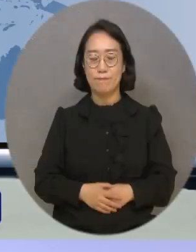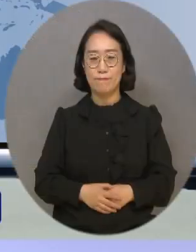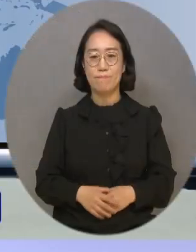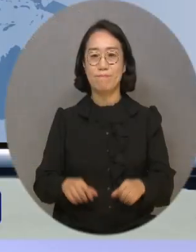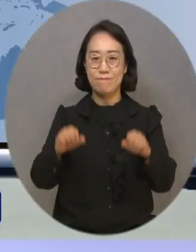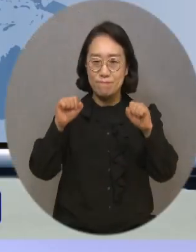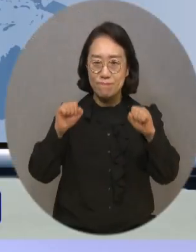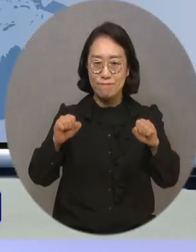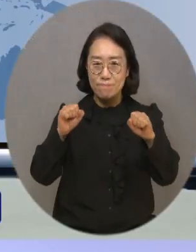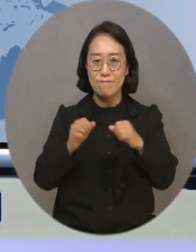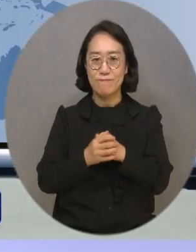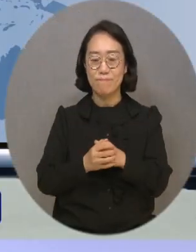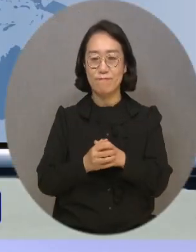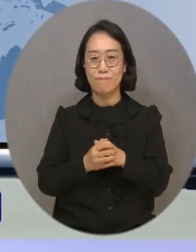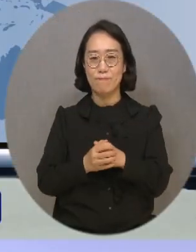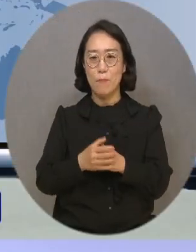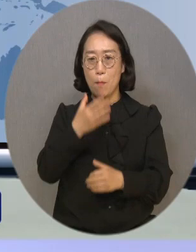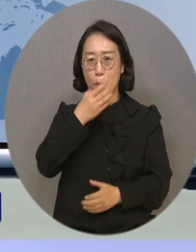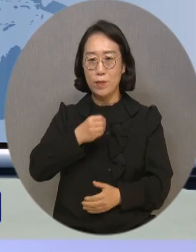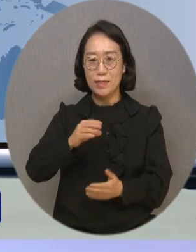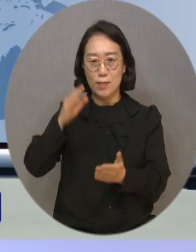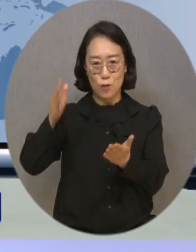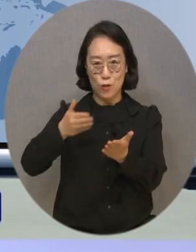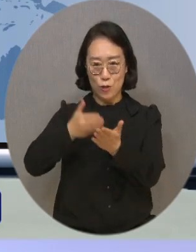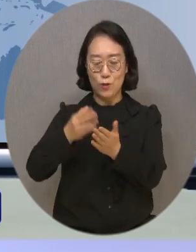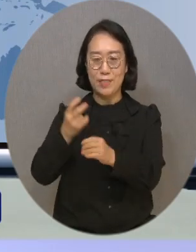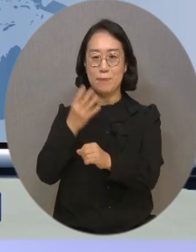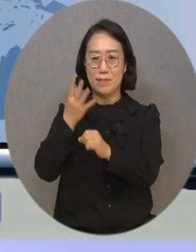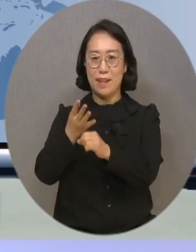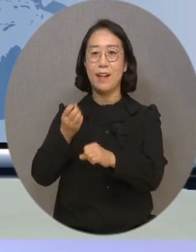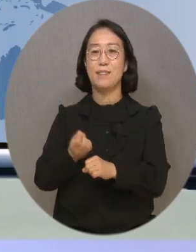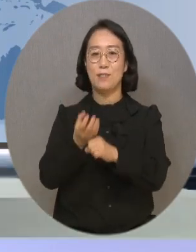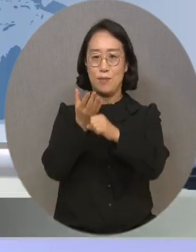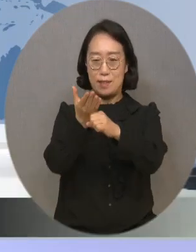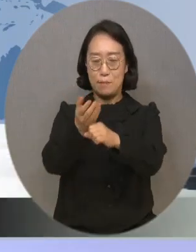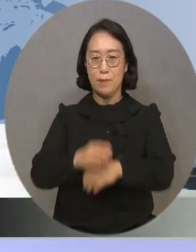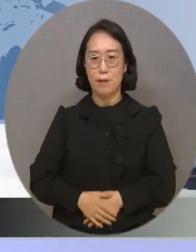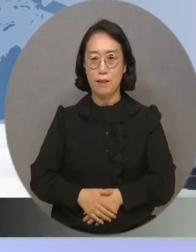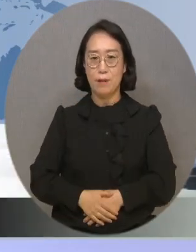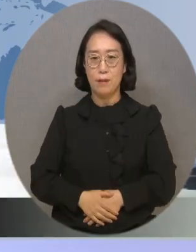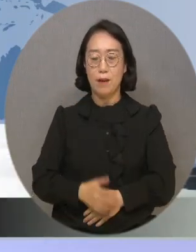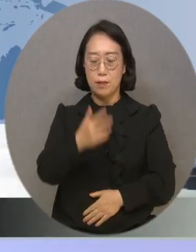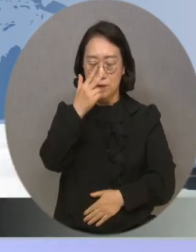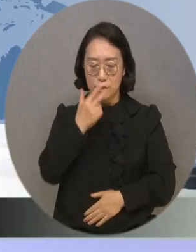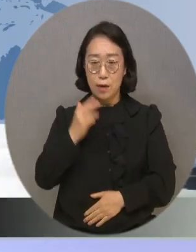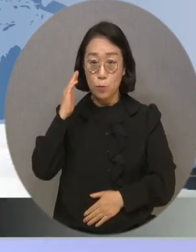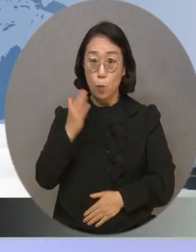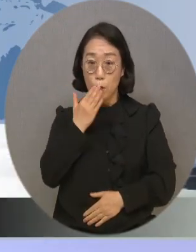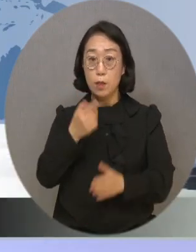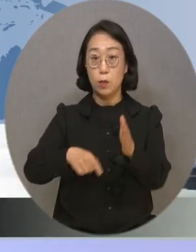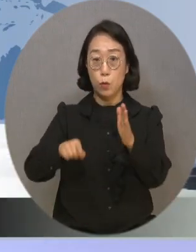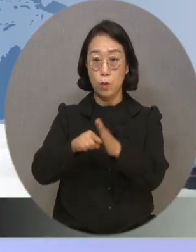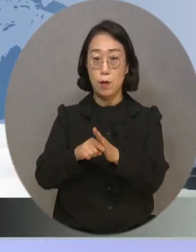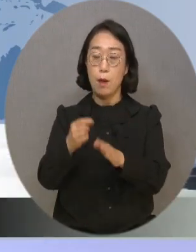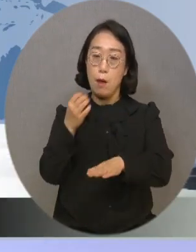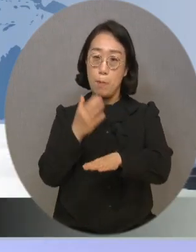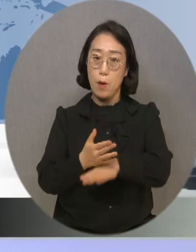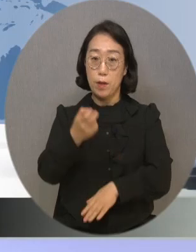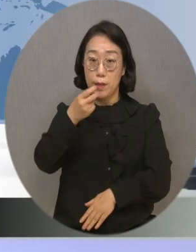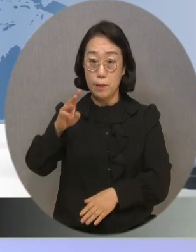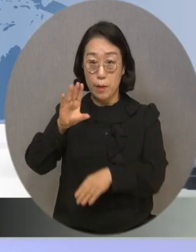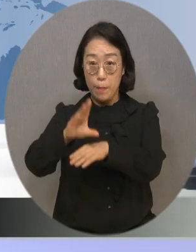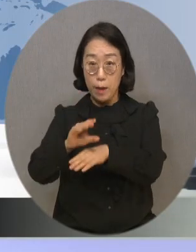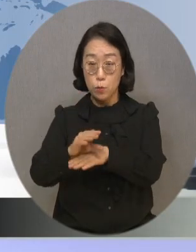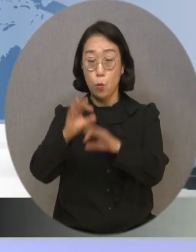시청자 여러분 안녕하십니까? WBC 복지TV 뉴스 24입니다. 시각 청각장애인의 보다 편리한 텔레비전